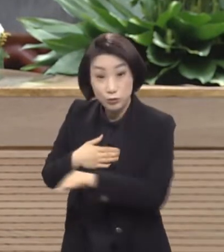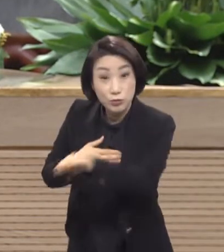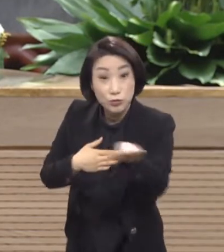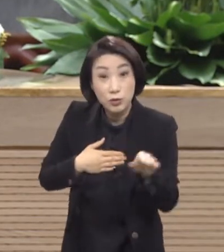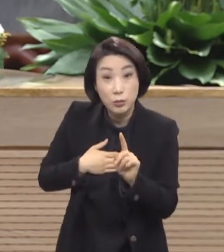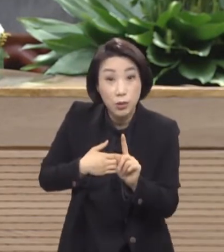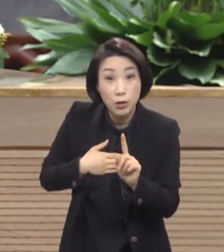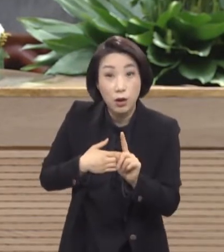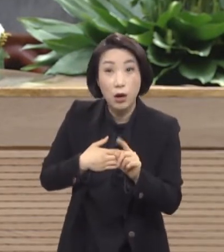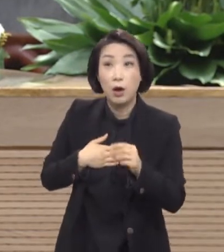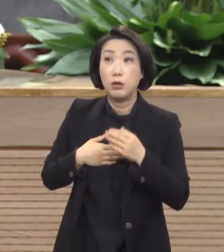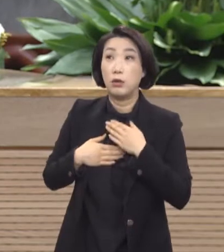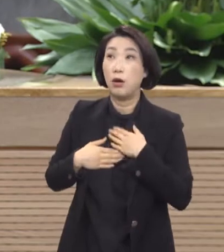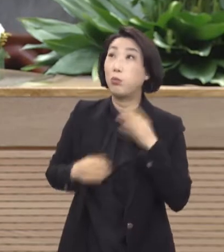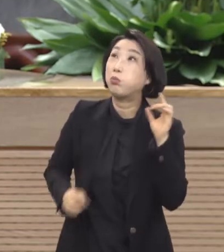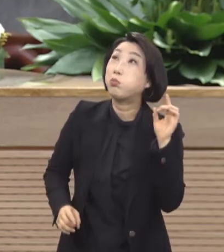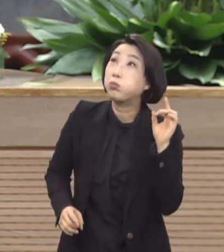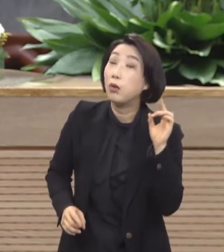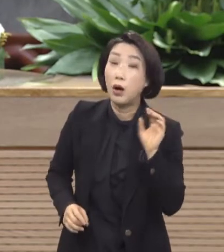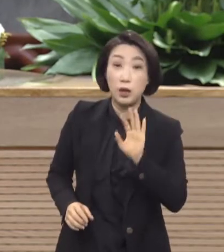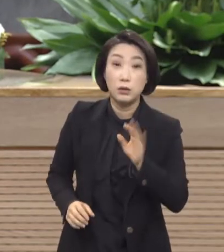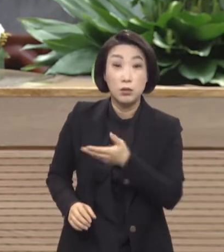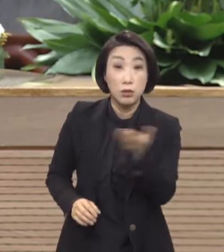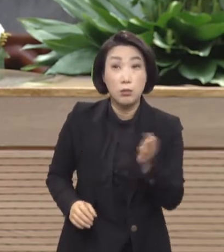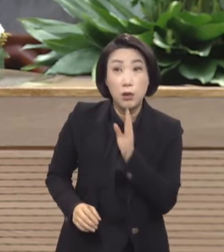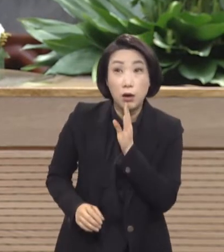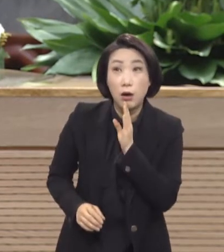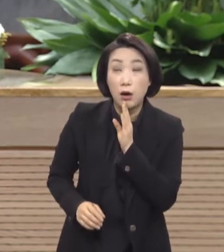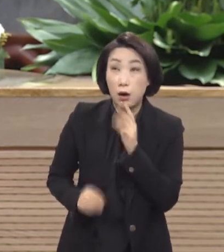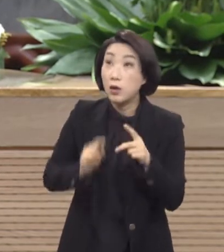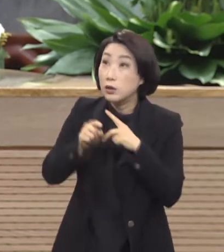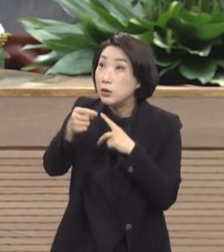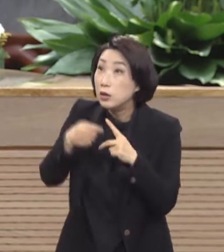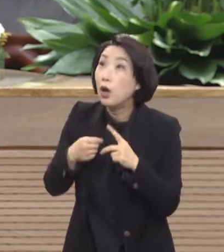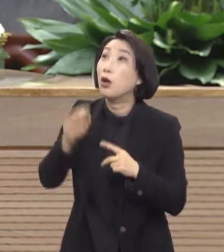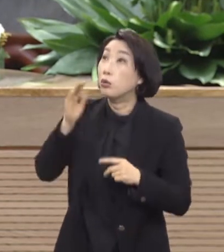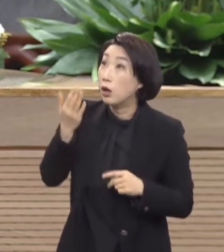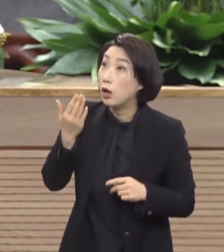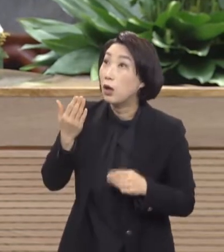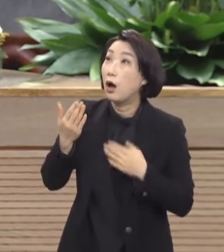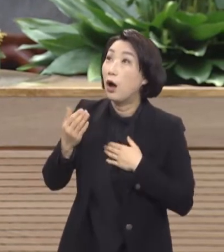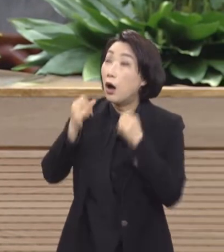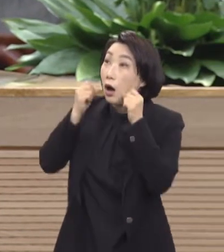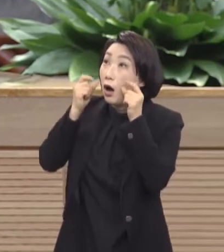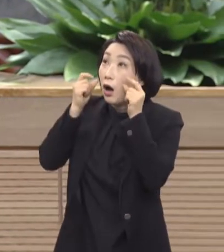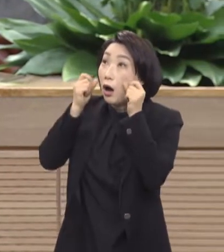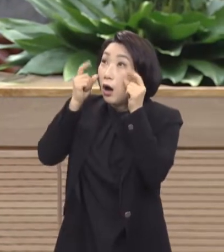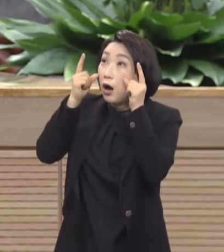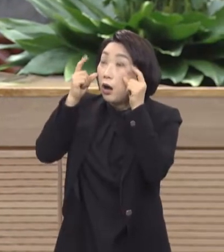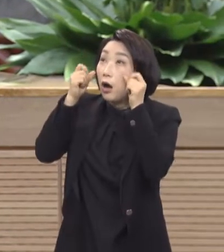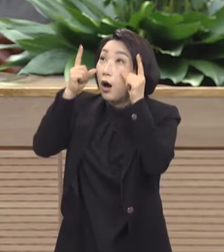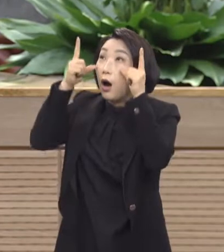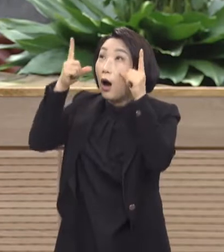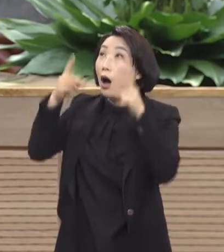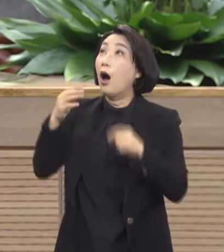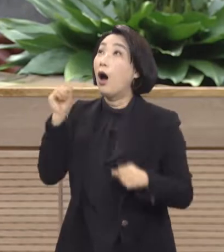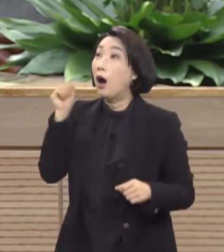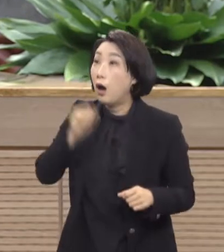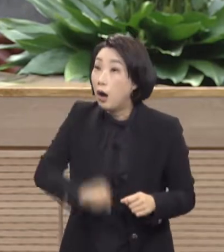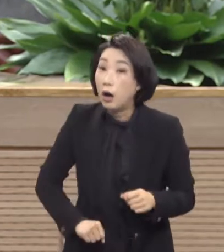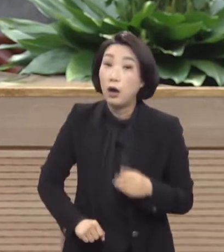가만히 듣고 이해되네. 아, 답득이